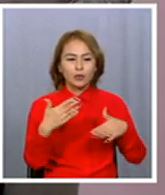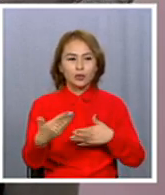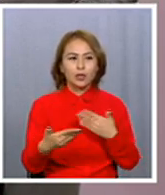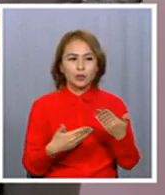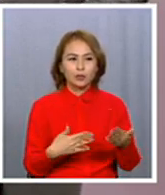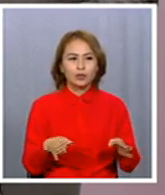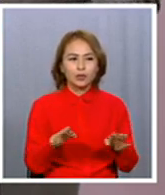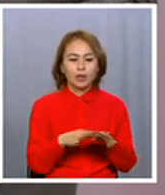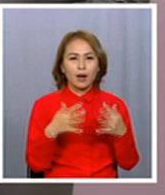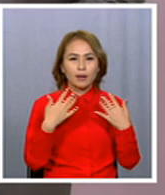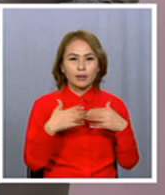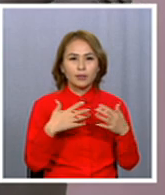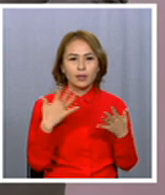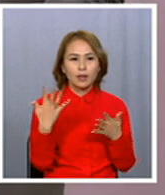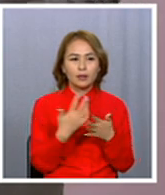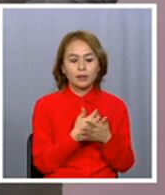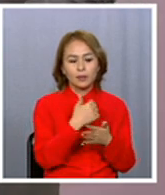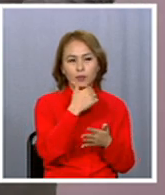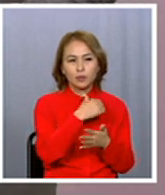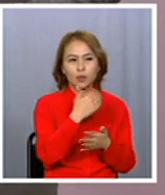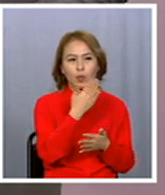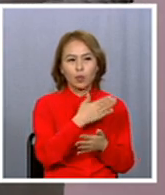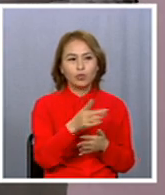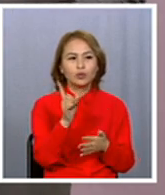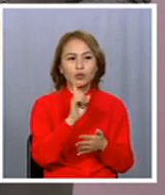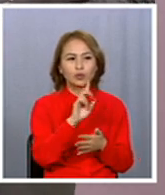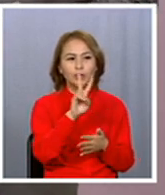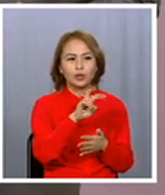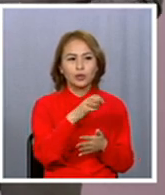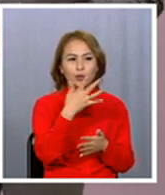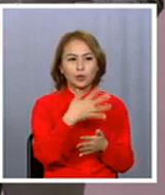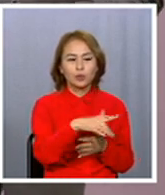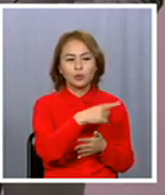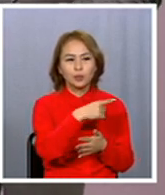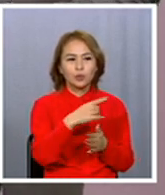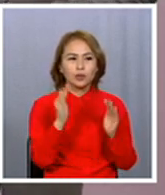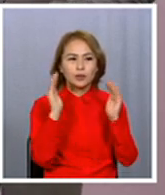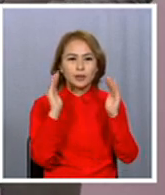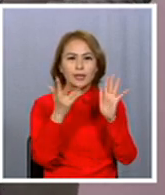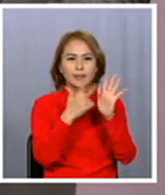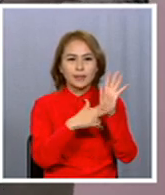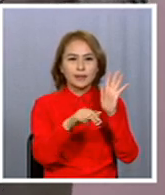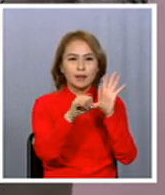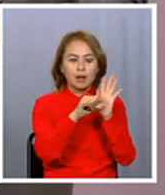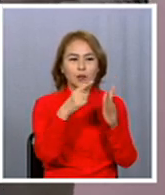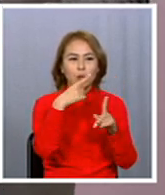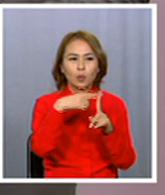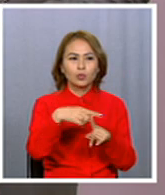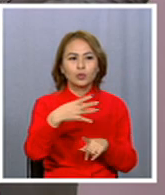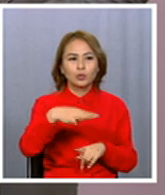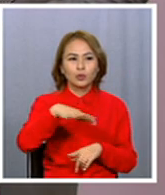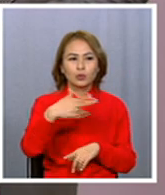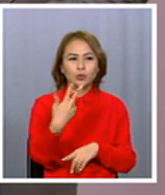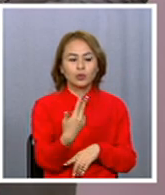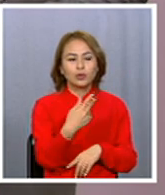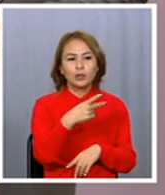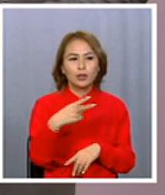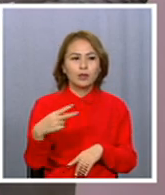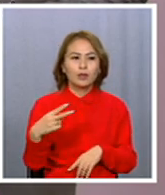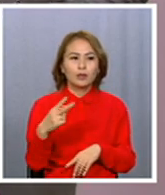санын анықтайық. Ол үшін 250-ден 86 мен 43-тің қосындысын